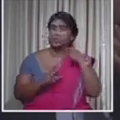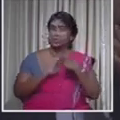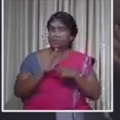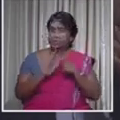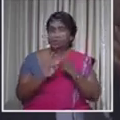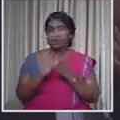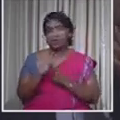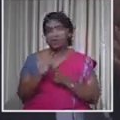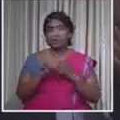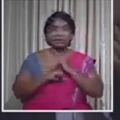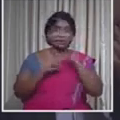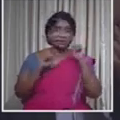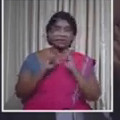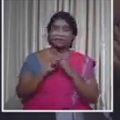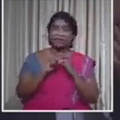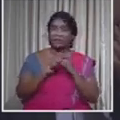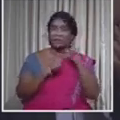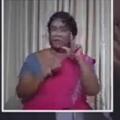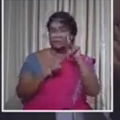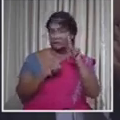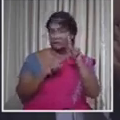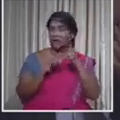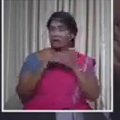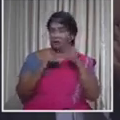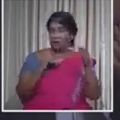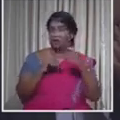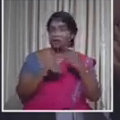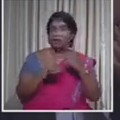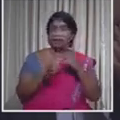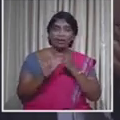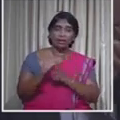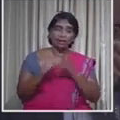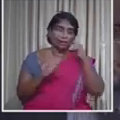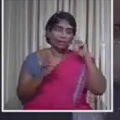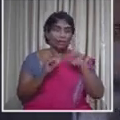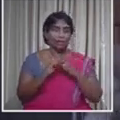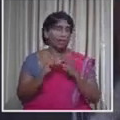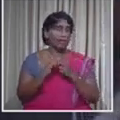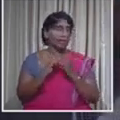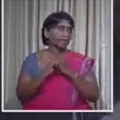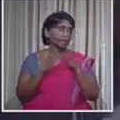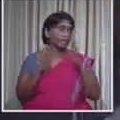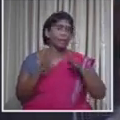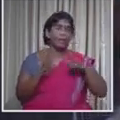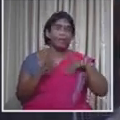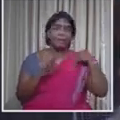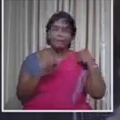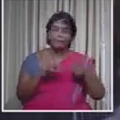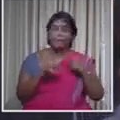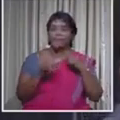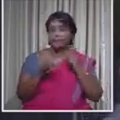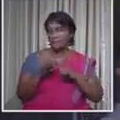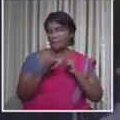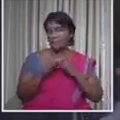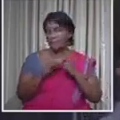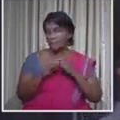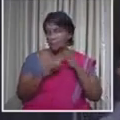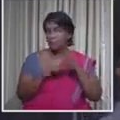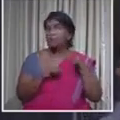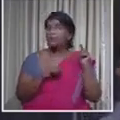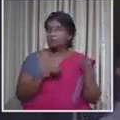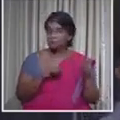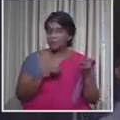තරුණ කැරලි සිදු වුණා 71 විශේෂයෙන්ම තරුණ අසහනය සම්බන්ධව තමයි එතනත් මූලික වෙලා උනේ කැරලට